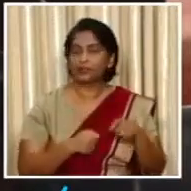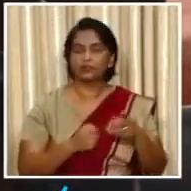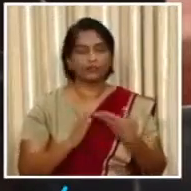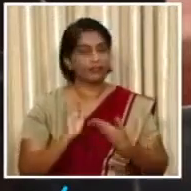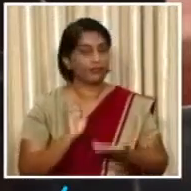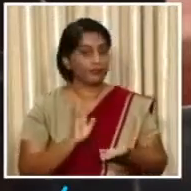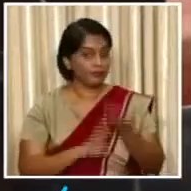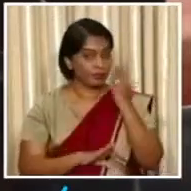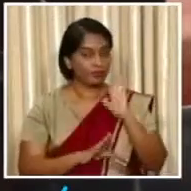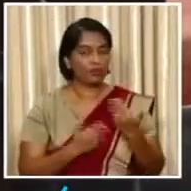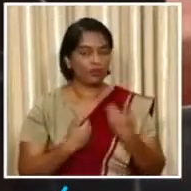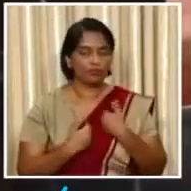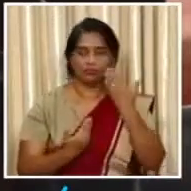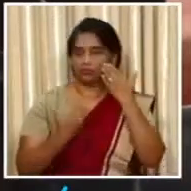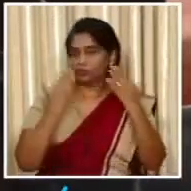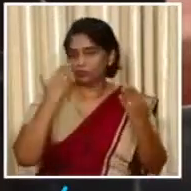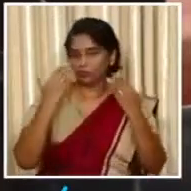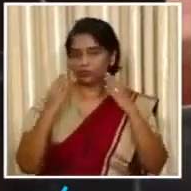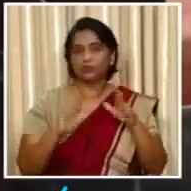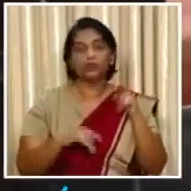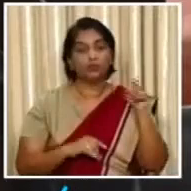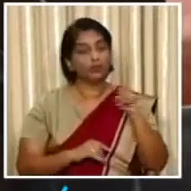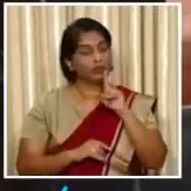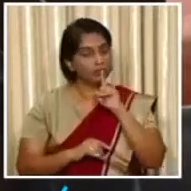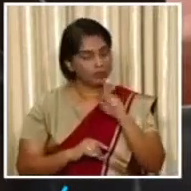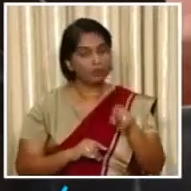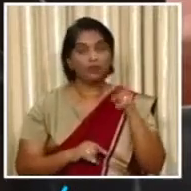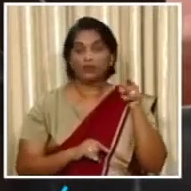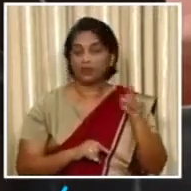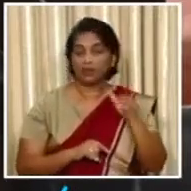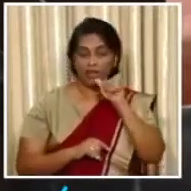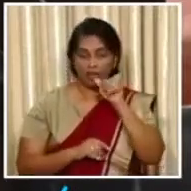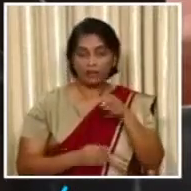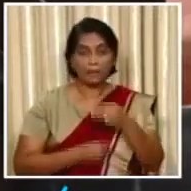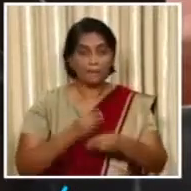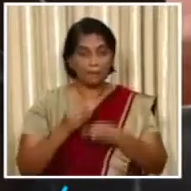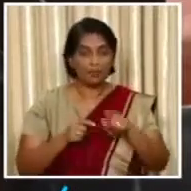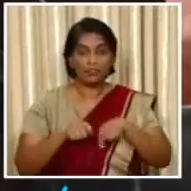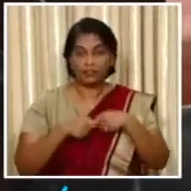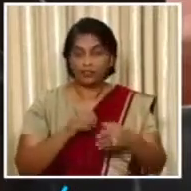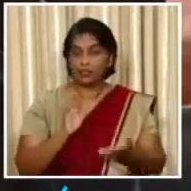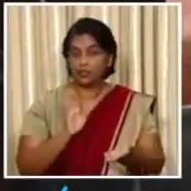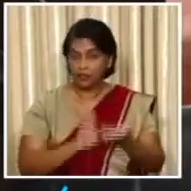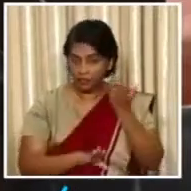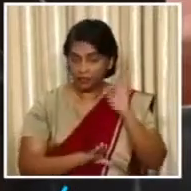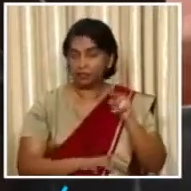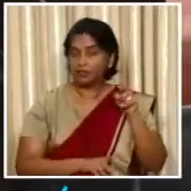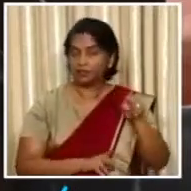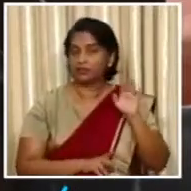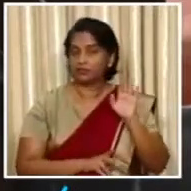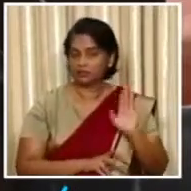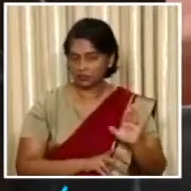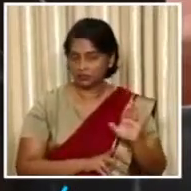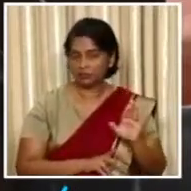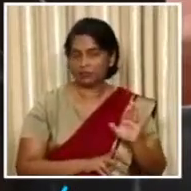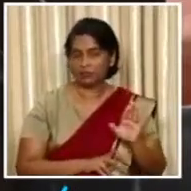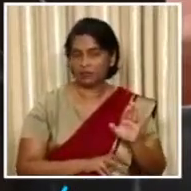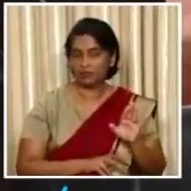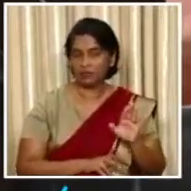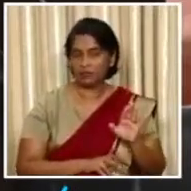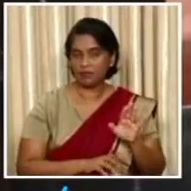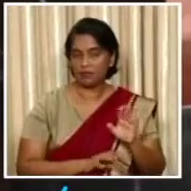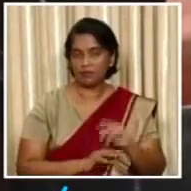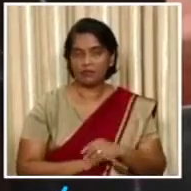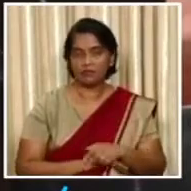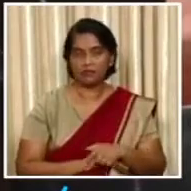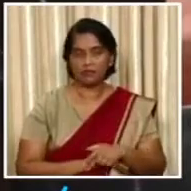அதிகரித்திருப்பதாக கூறுகின்றார்கள். உண்மையிலே உற்பத்தி செலவு அதிகரிப்பதாக இருந்தால் அரசாங்க விதை உற்பத்தி நிலையங்களுக்கு மாத்திரமல்ல,